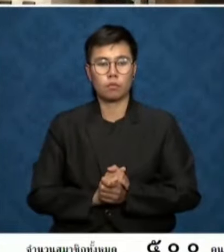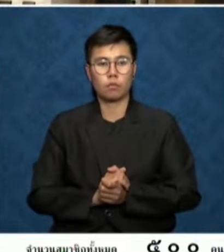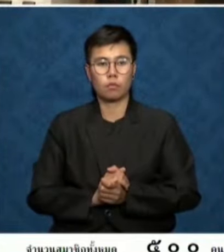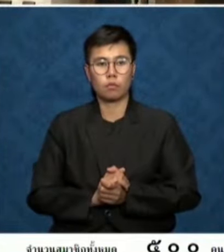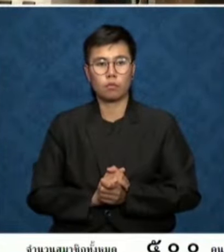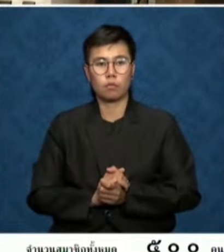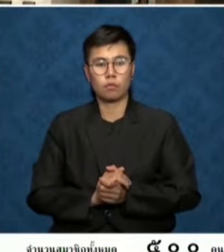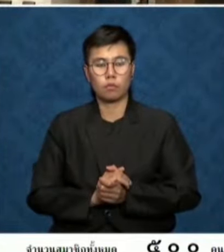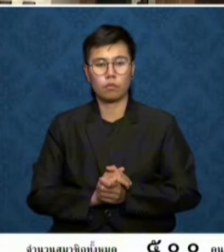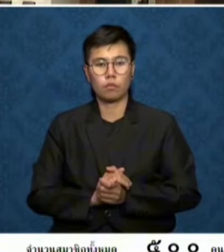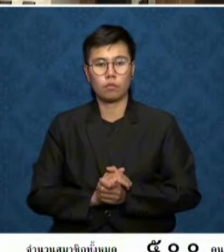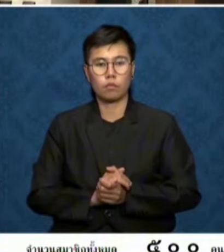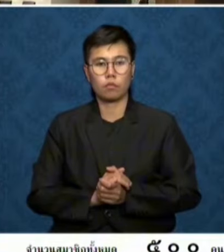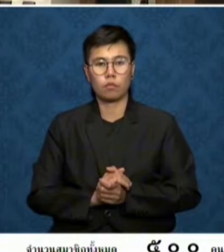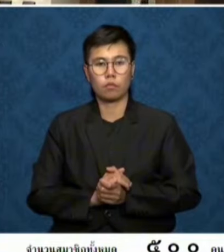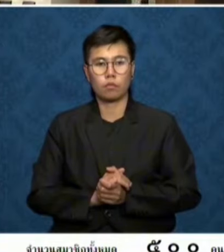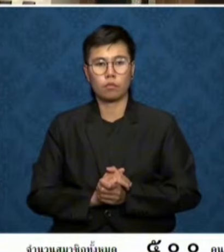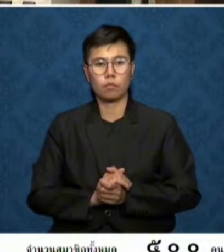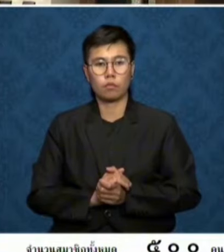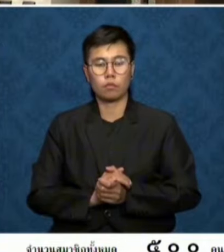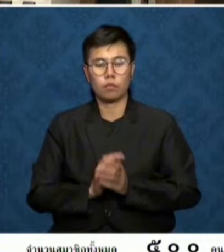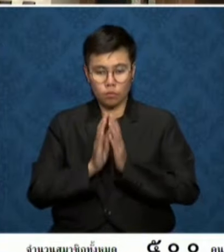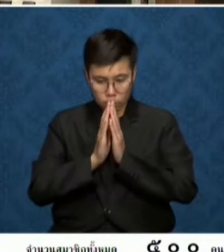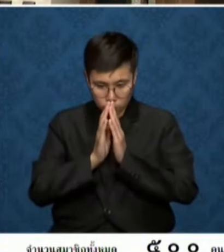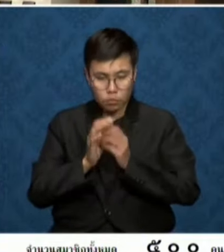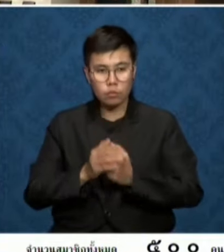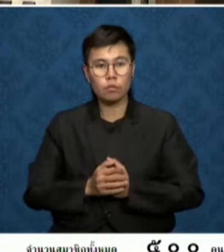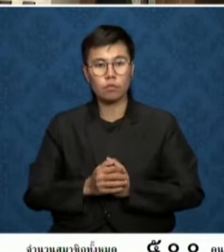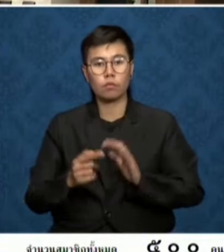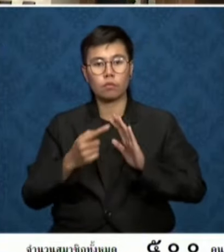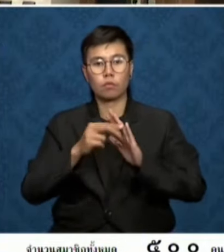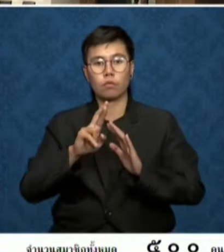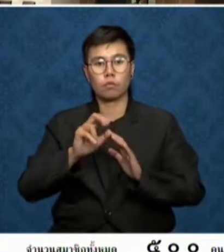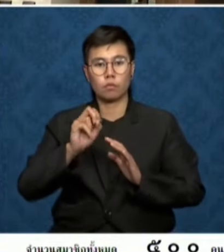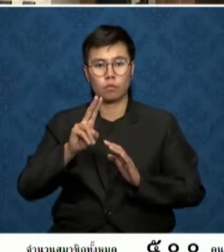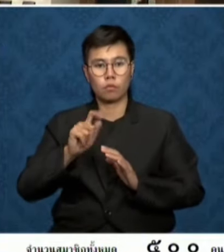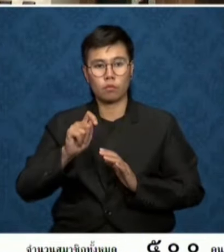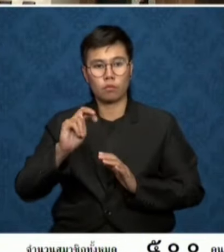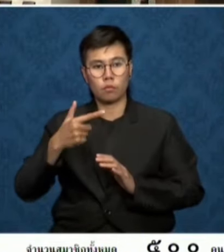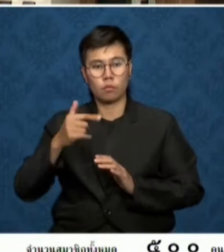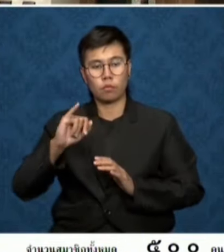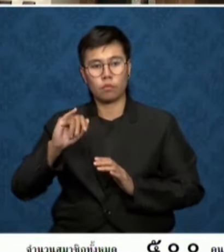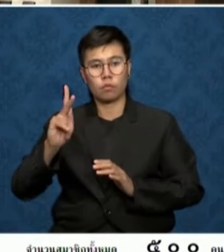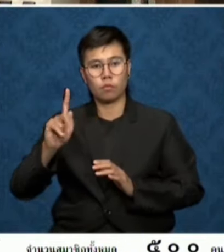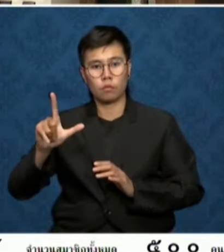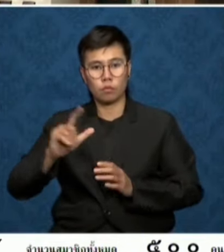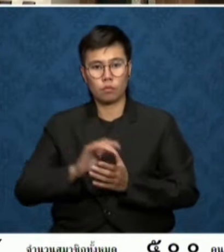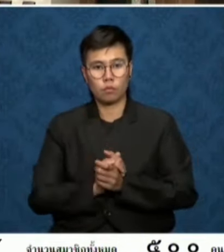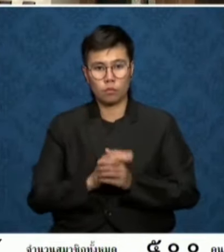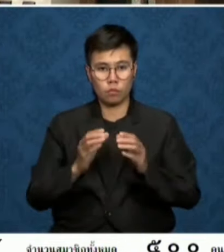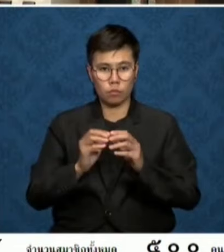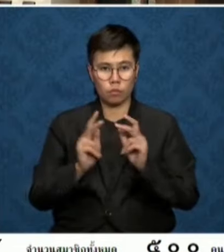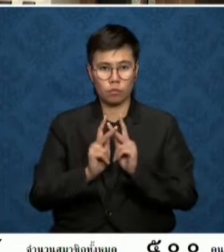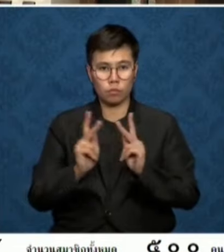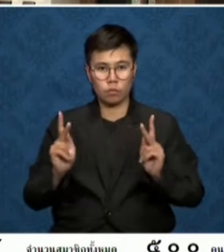ท่านประธานครับขอบคุณนะผมเรืองไกรดีกิจวัฒนะกรรม